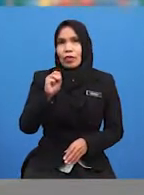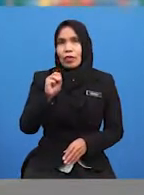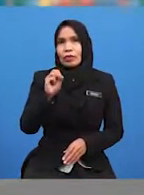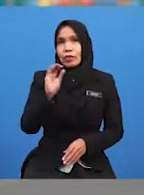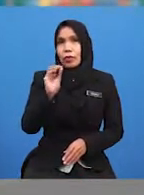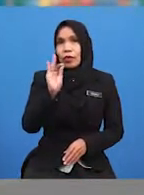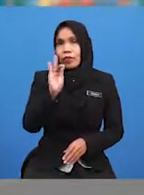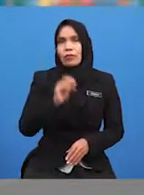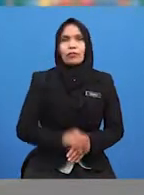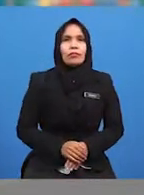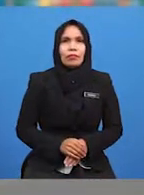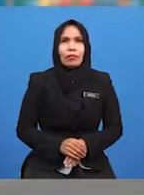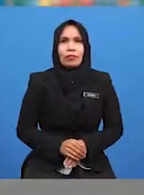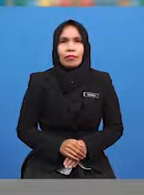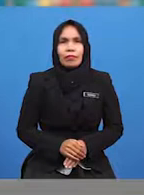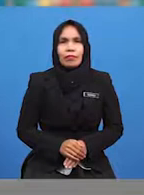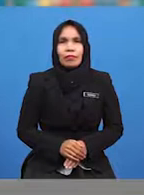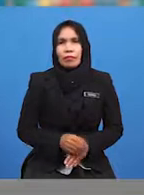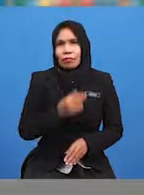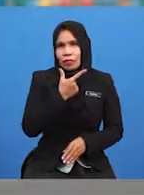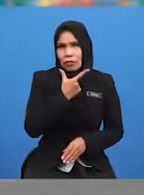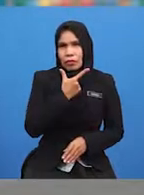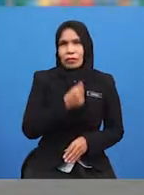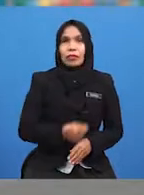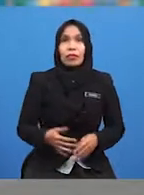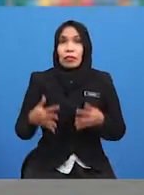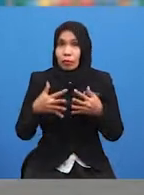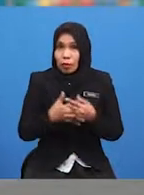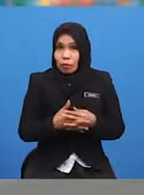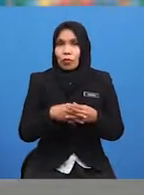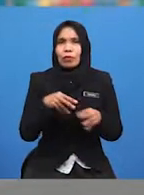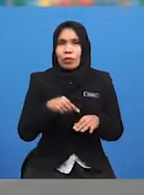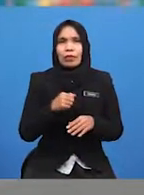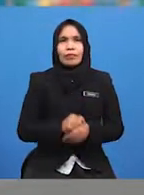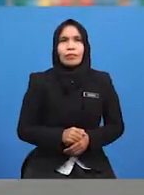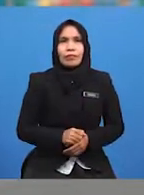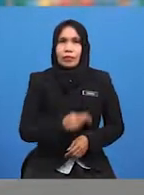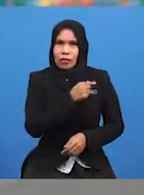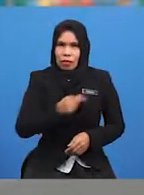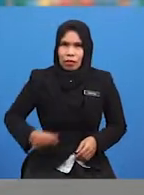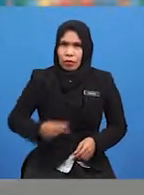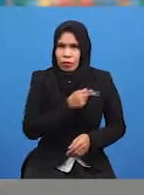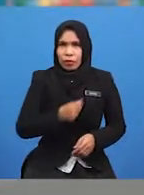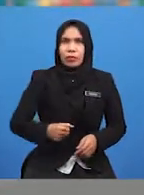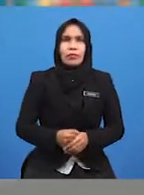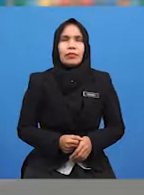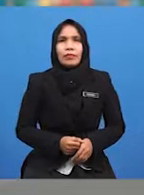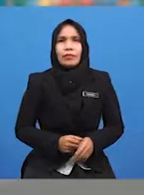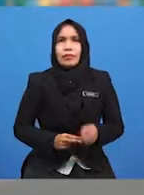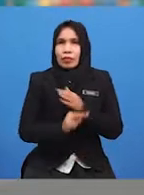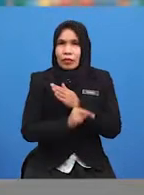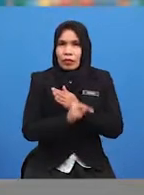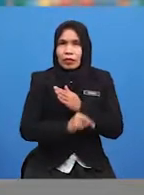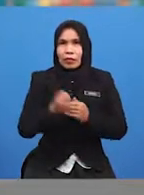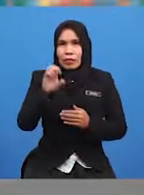British campur tangan seantero klub yaitu kabel negeri-negeri selatan menyokong Raja Abdullah